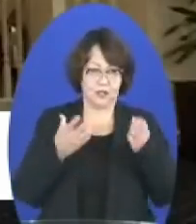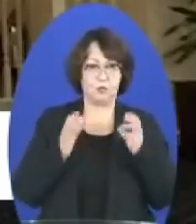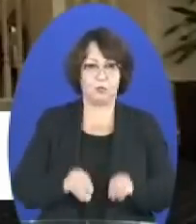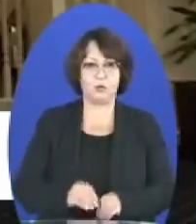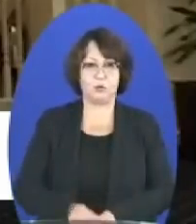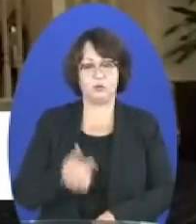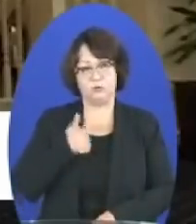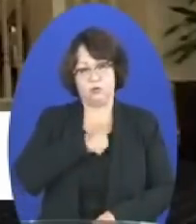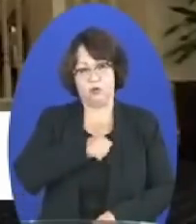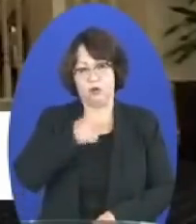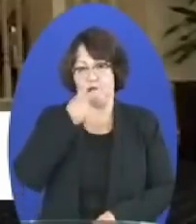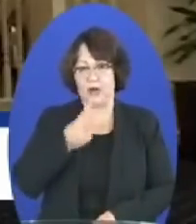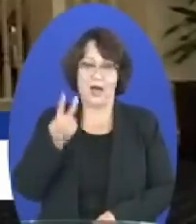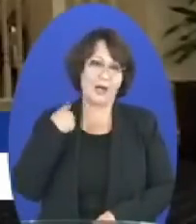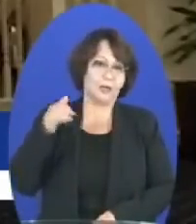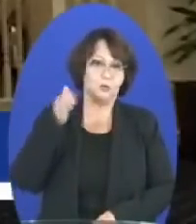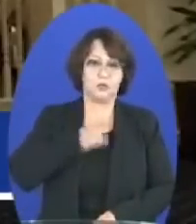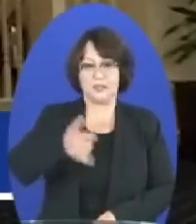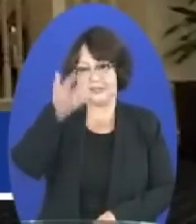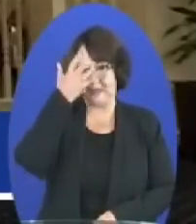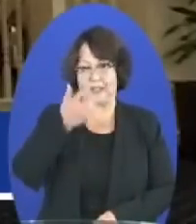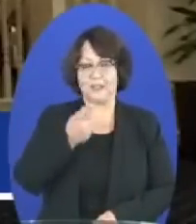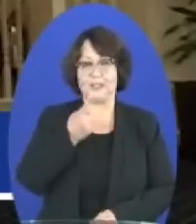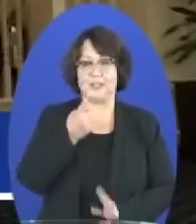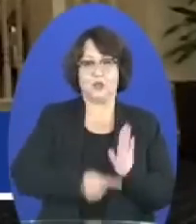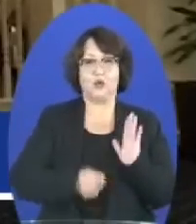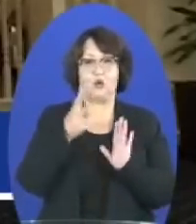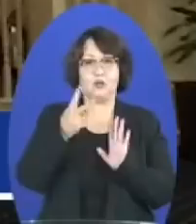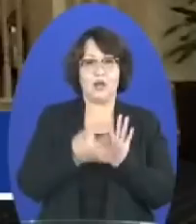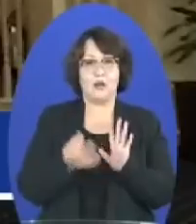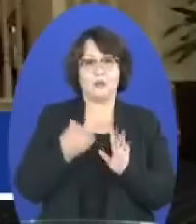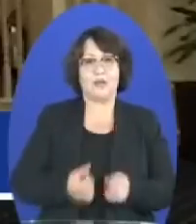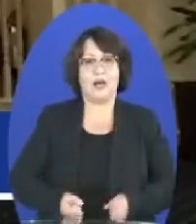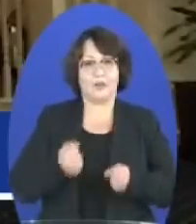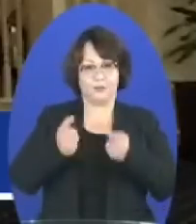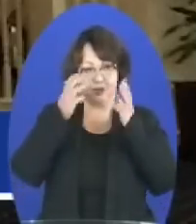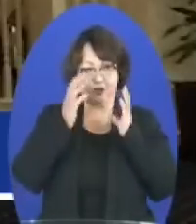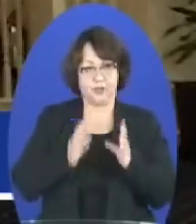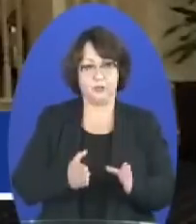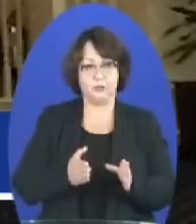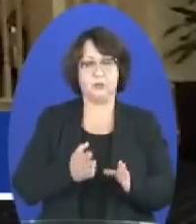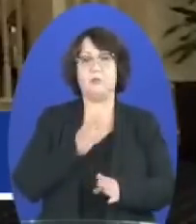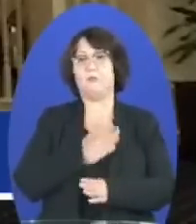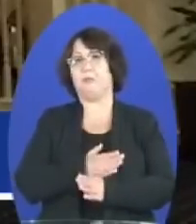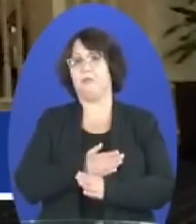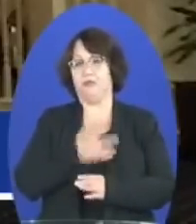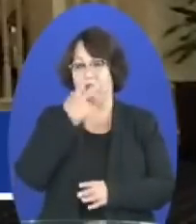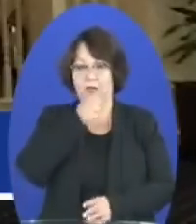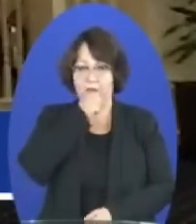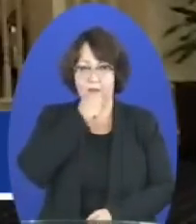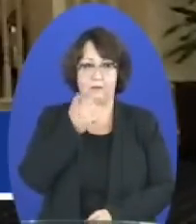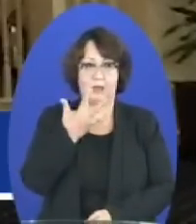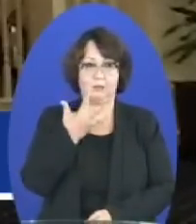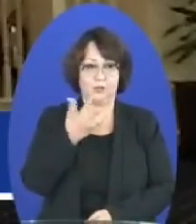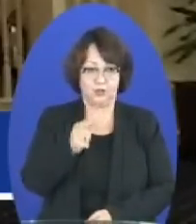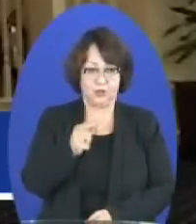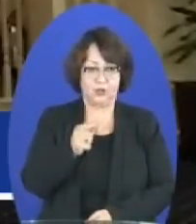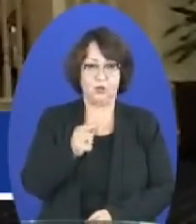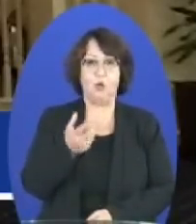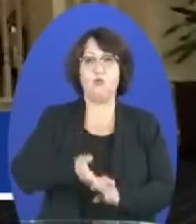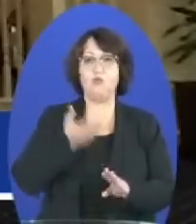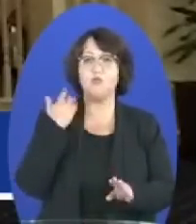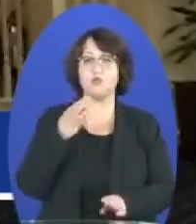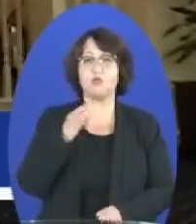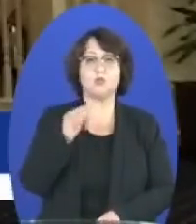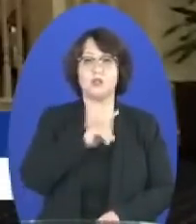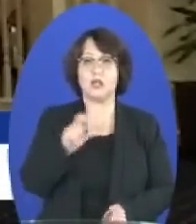Би хувьд Британий засгийн газар 1-р сарын 28-нд гаргасан шийдвэрээс ухарсан тарамсаж байна. 5G бол өмнөх сүлжээтэй адилгүй. Энэ бол